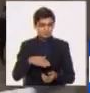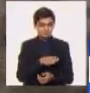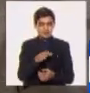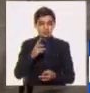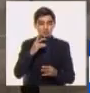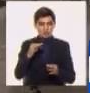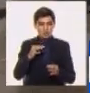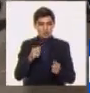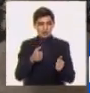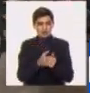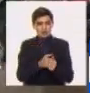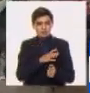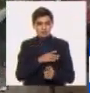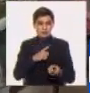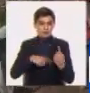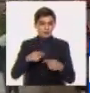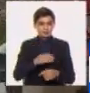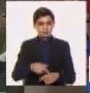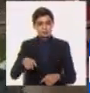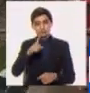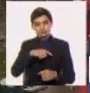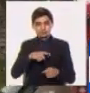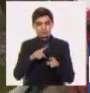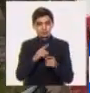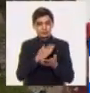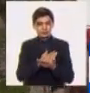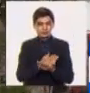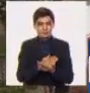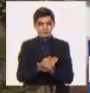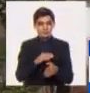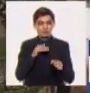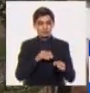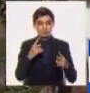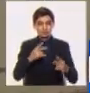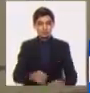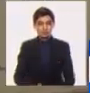но на посту их разворачивают и обратно отправляют в строй.